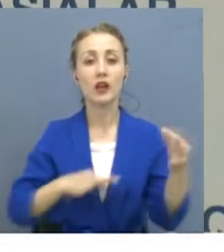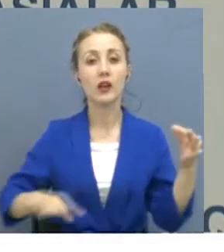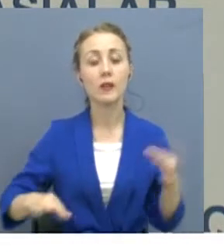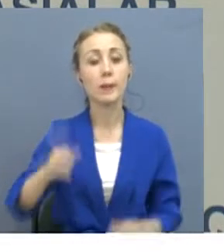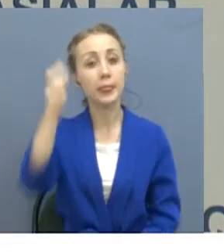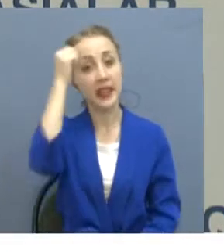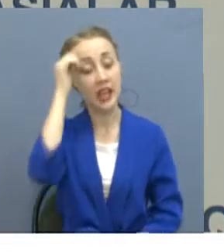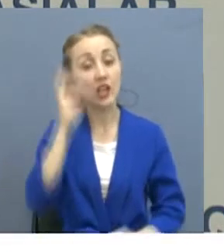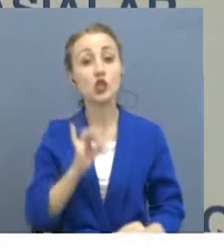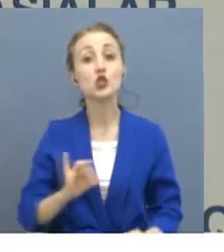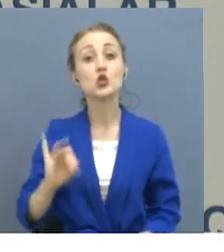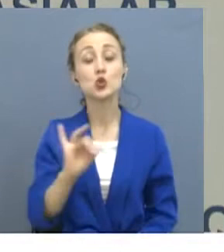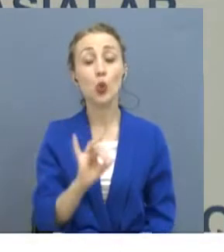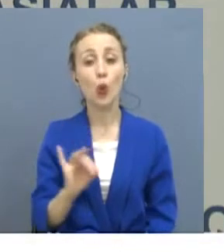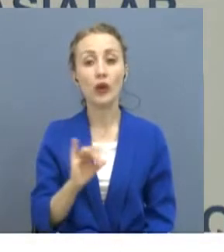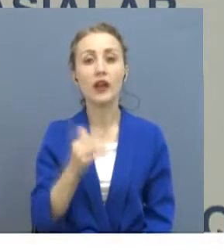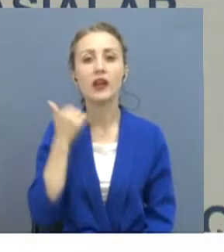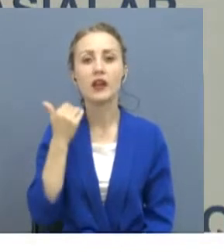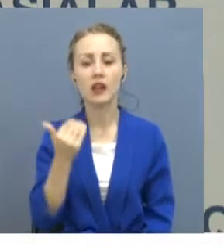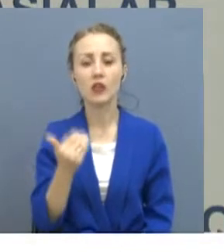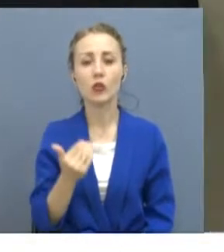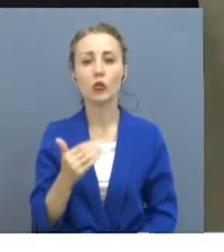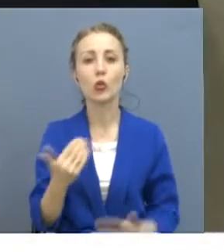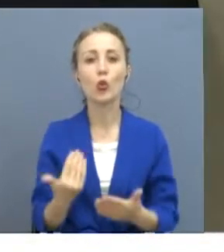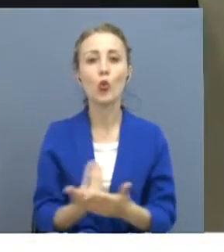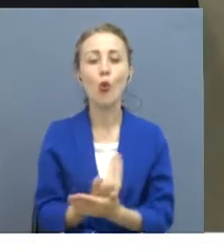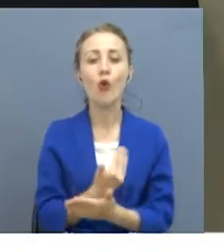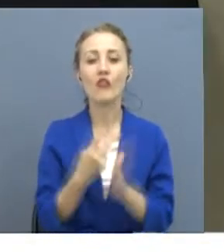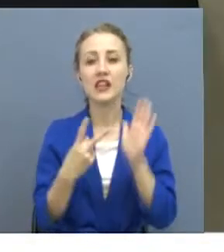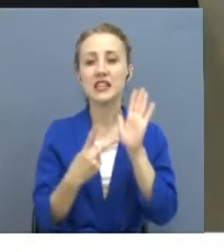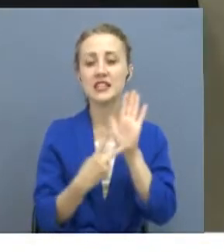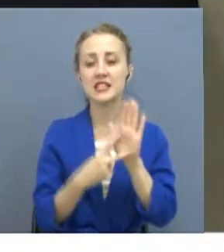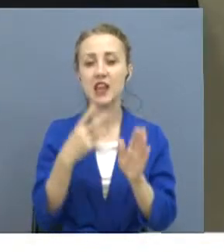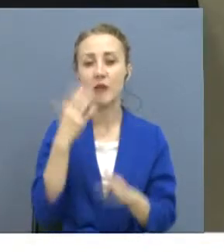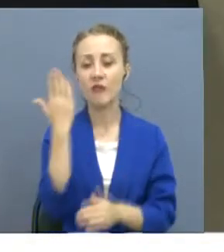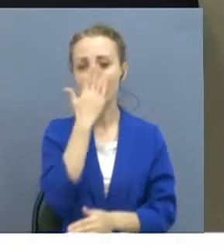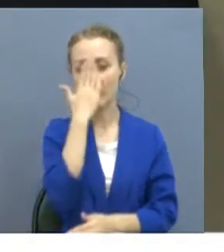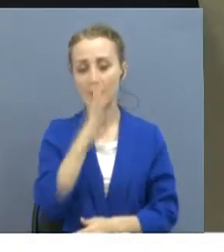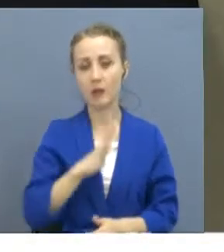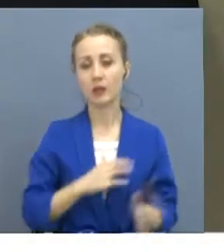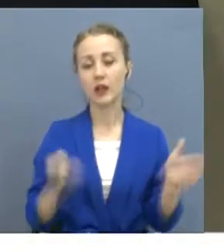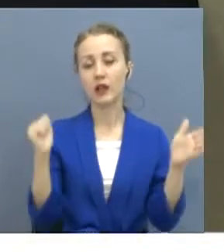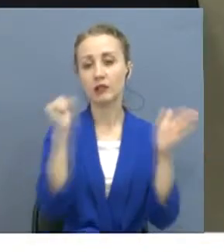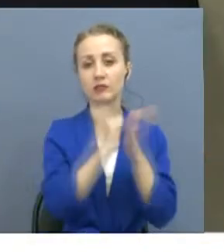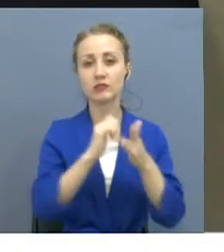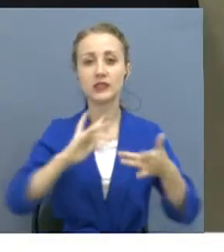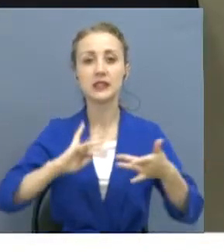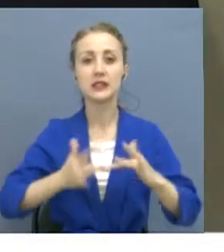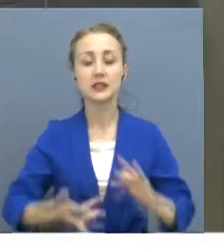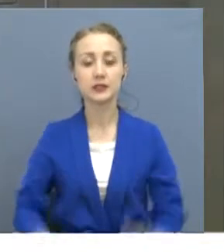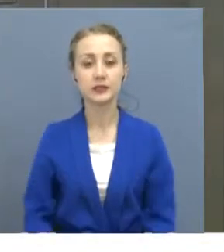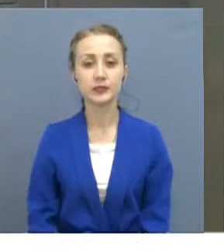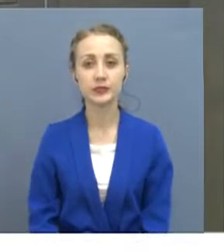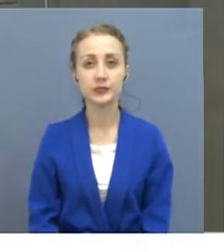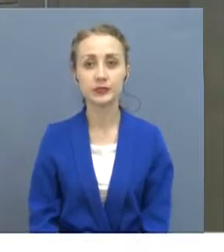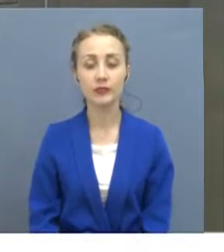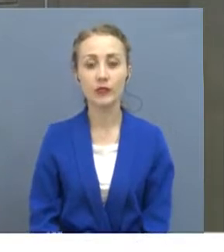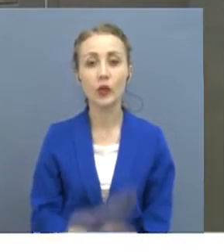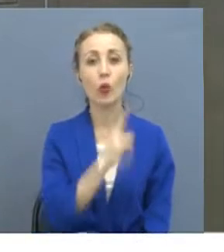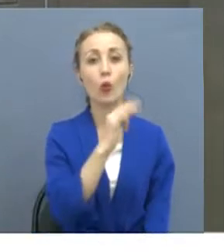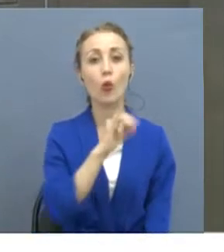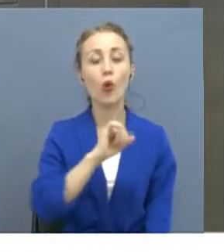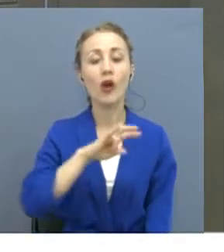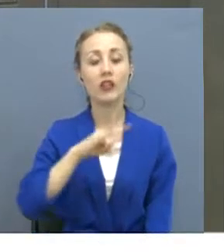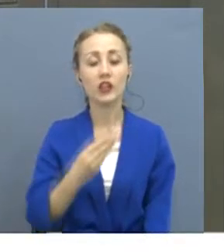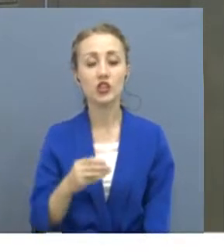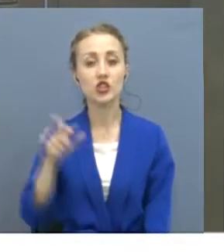ғылыми тәжірибелік конференция өткізуді жоспарлап отырмыз. Былтырғы жылдың күзінде күрделі жөндеуден өткен Мәлік Ғабдуллин музейі жұмысты жаңа